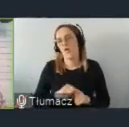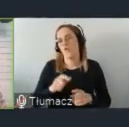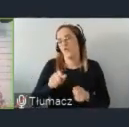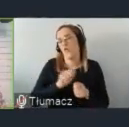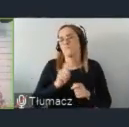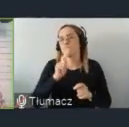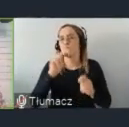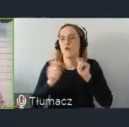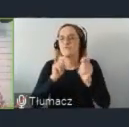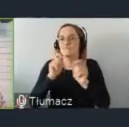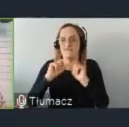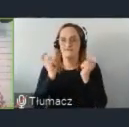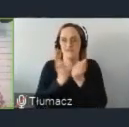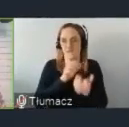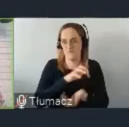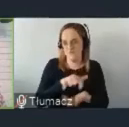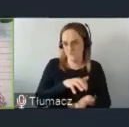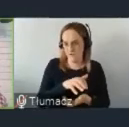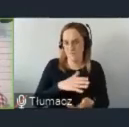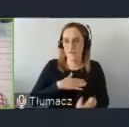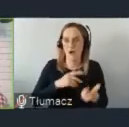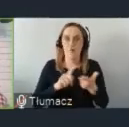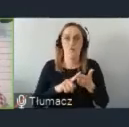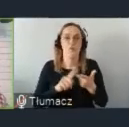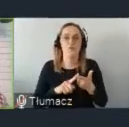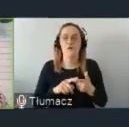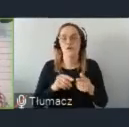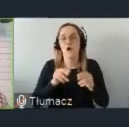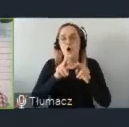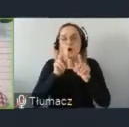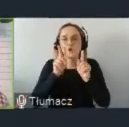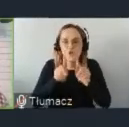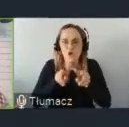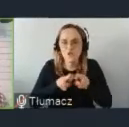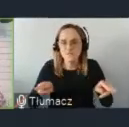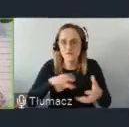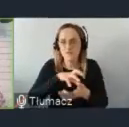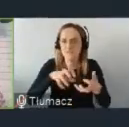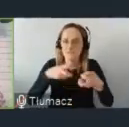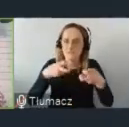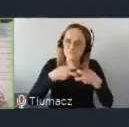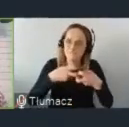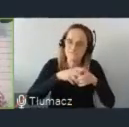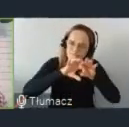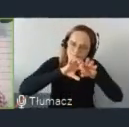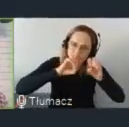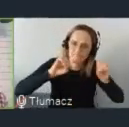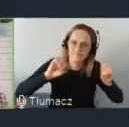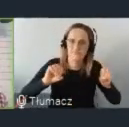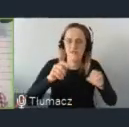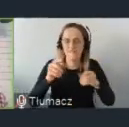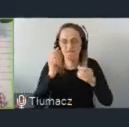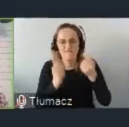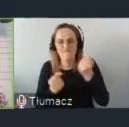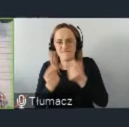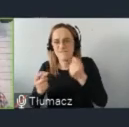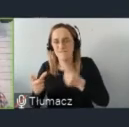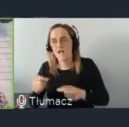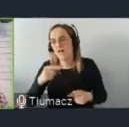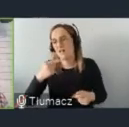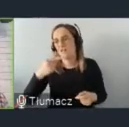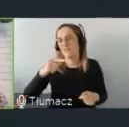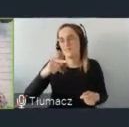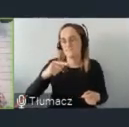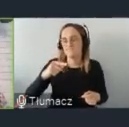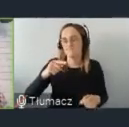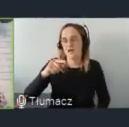podróżowanie po całym świecie. Po drugie, mamy rzeczywistość rozszerzoną. Bardzo lubię na zajęciach wykorzystywać wynalazki Leonardo da Vinci. One